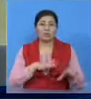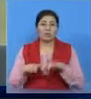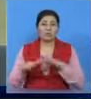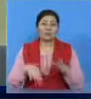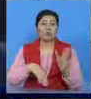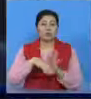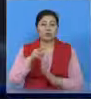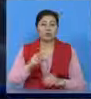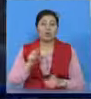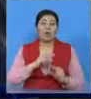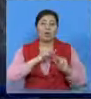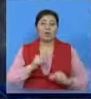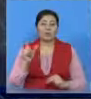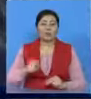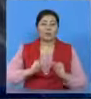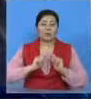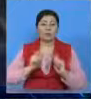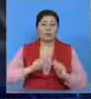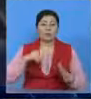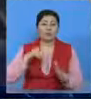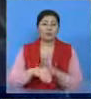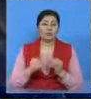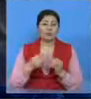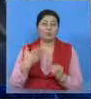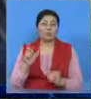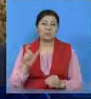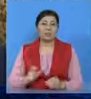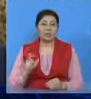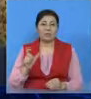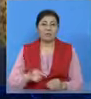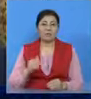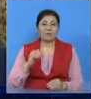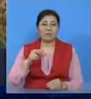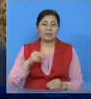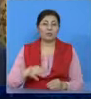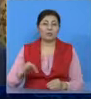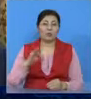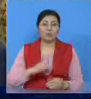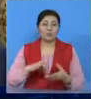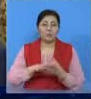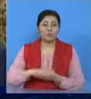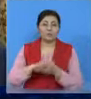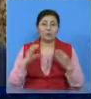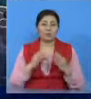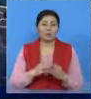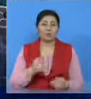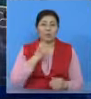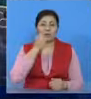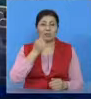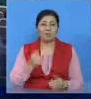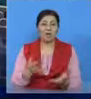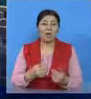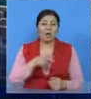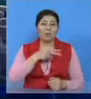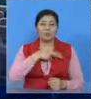үздік еңбек адамы марапатталды. Оның ішінде 15 адам федерация, ал 8 адам облыстық кәсіподақ ұйымы атынан алғыс алып төсбелгі